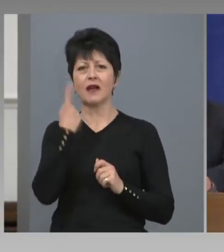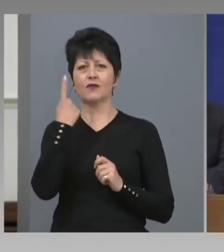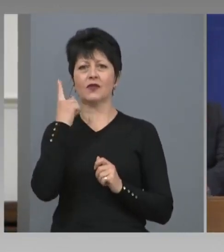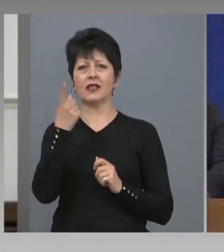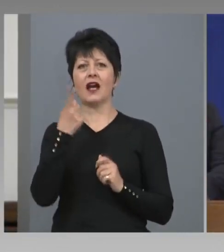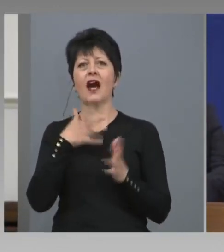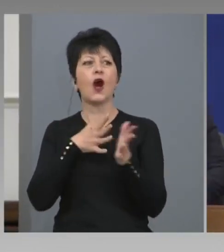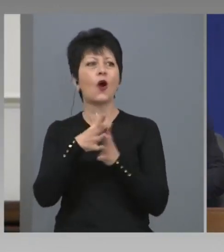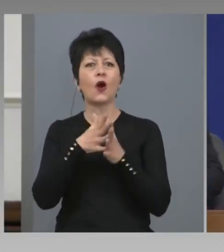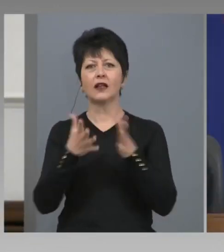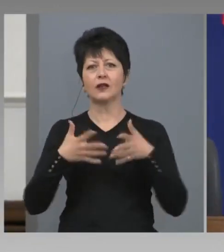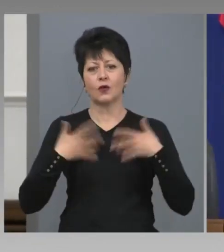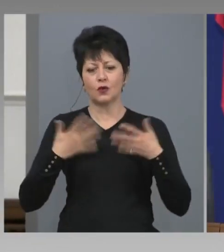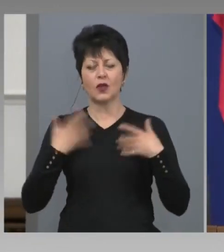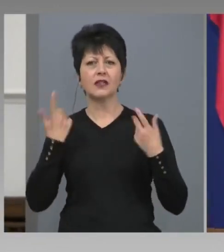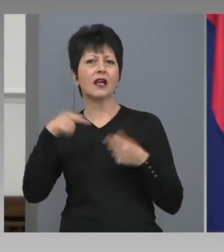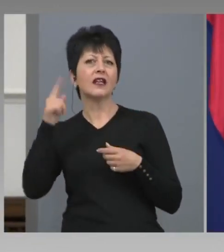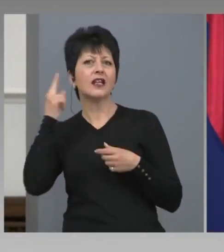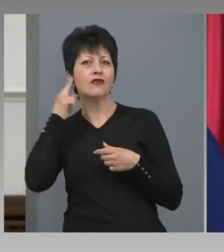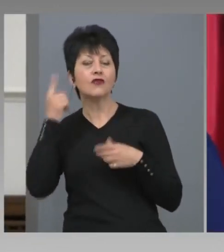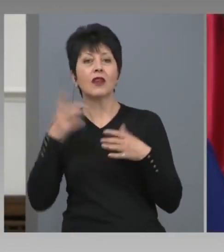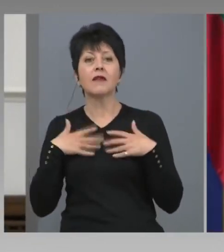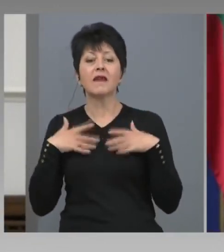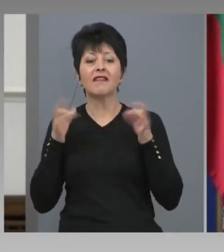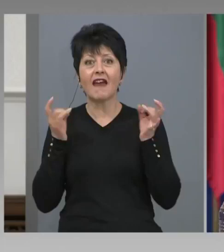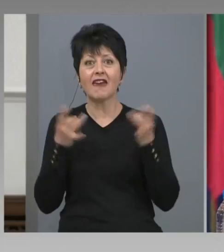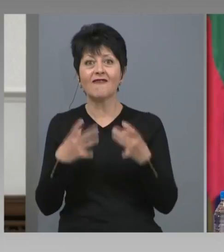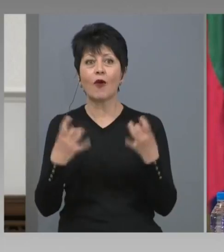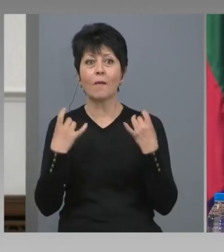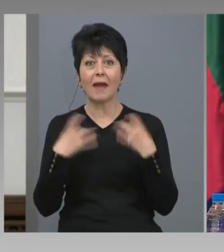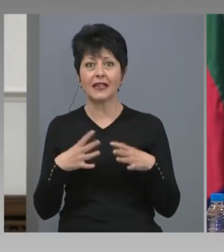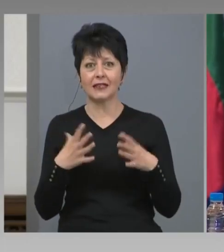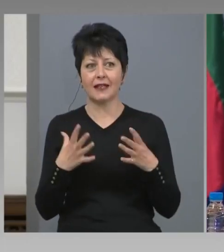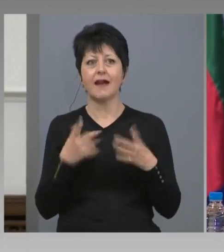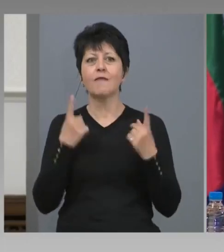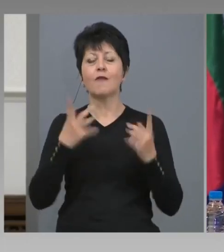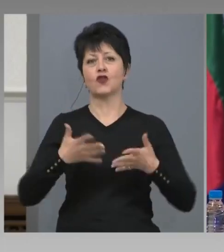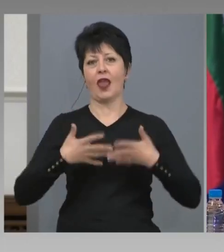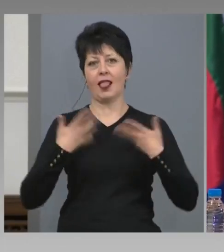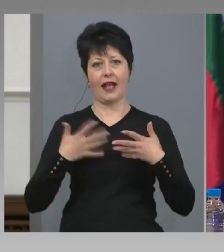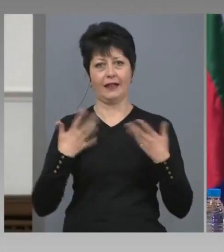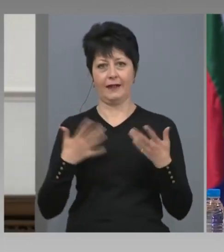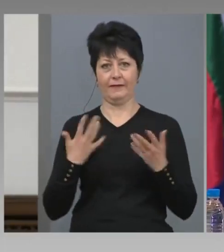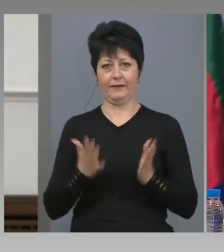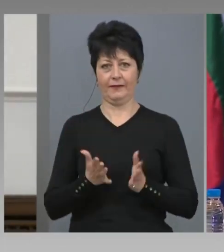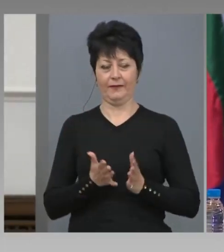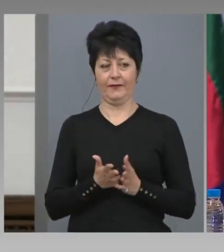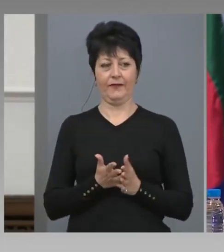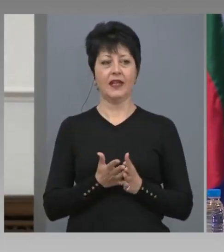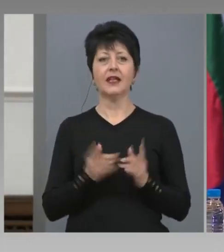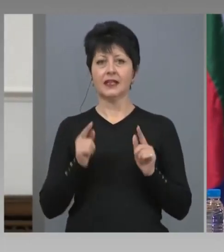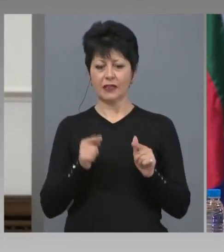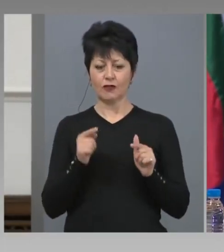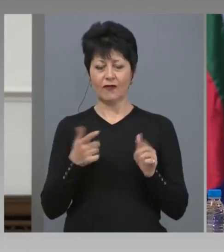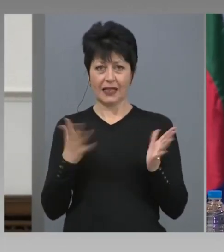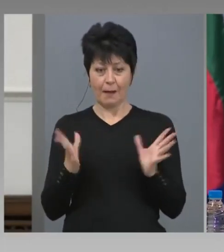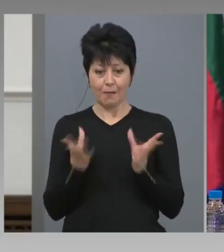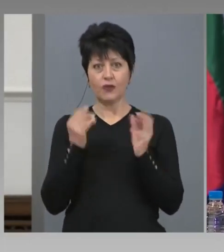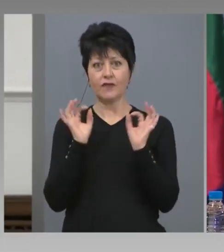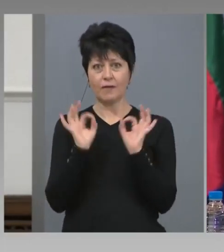ни чуят и да се информират. Абсолютно по желание. С това